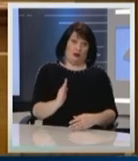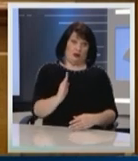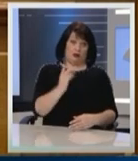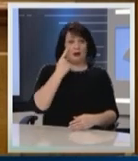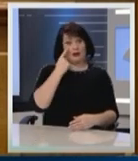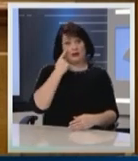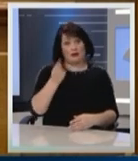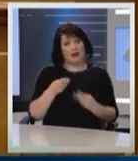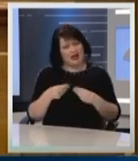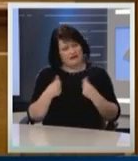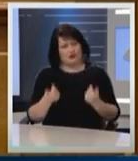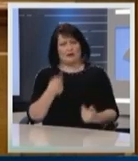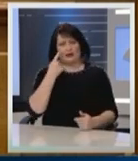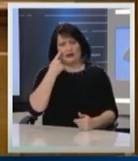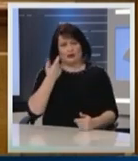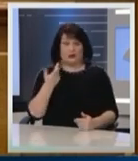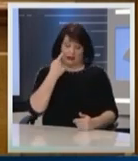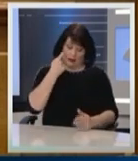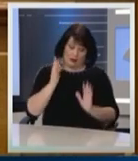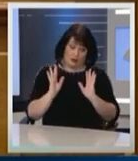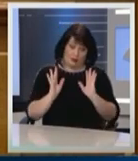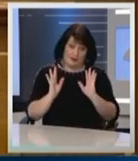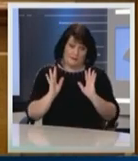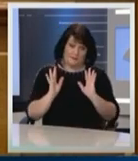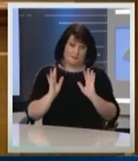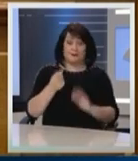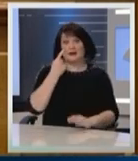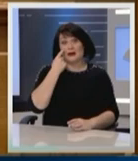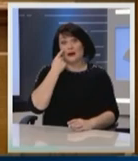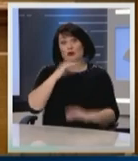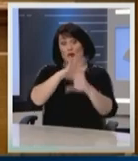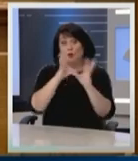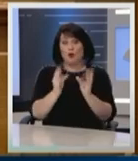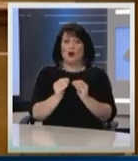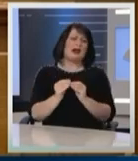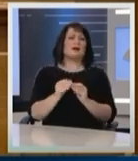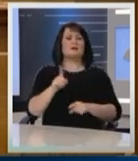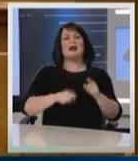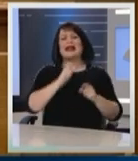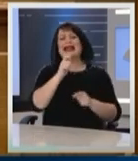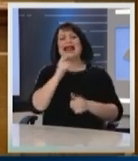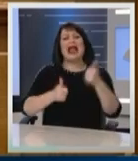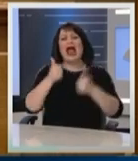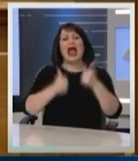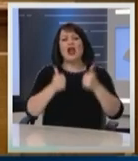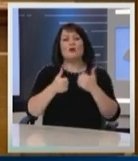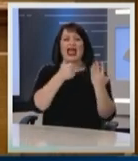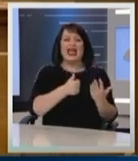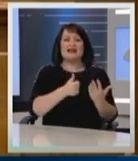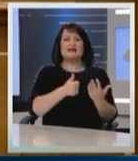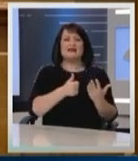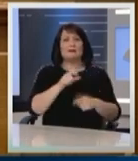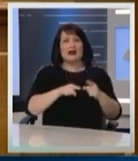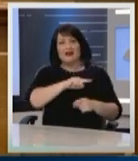το δούμε. Τους το εύχομαι. Αλλά θα το δούμε. Όλα πρέπει να τα βλέπουμε. Γιατί υπάρχουν κάτι δημοσκοπήσεις που τους πάνε από το 6 στο